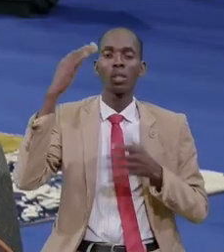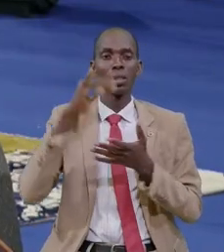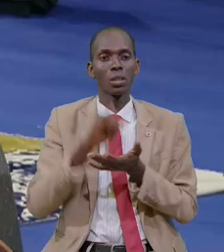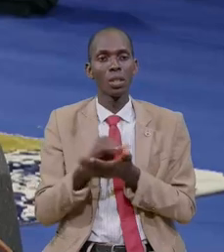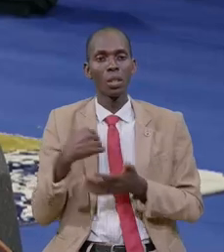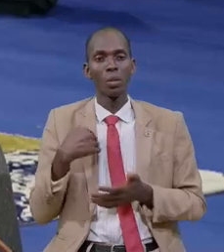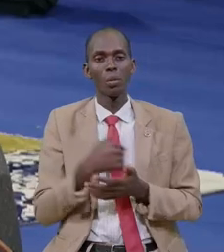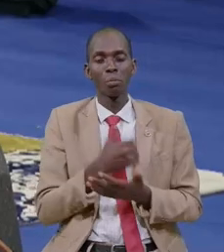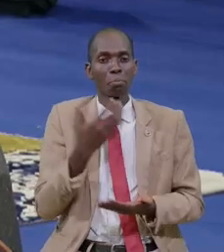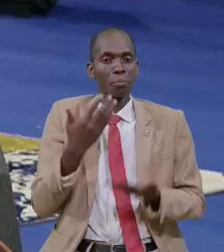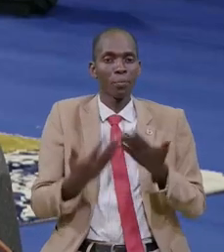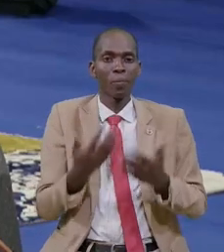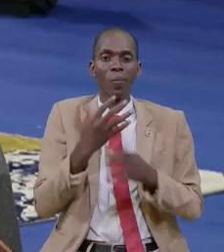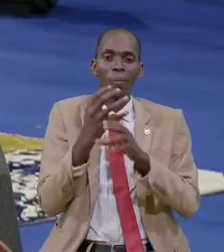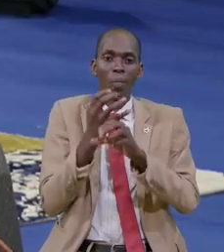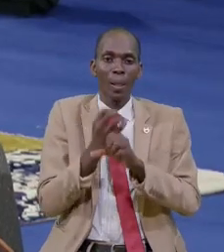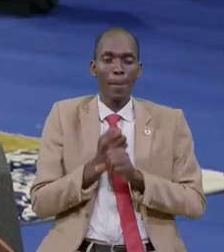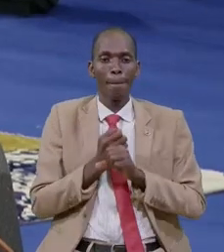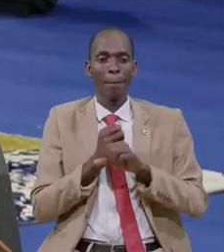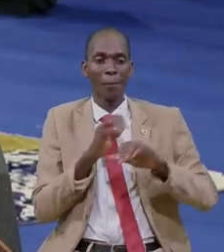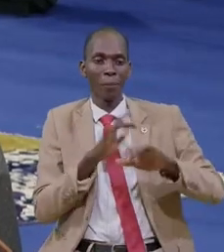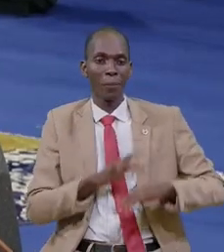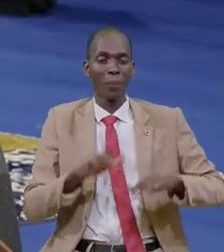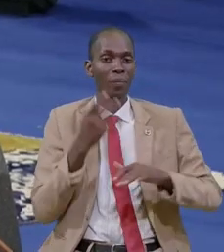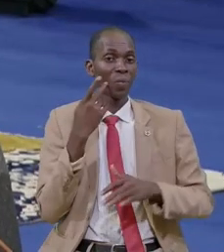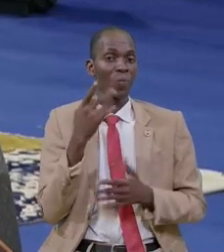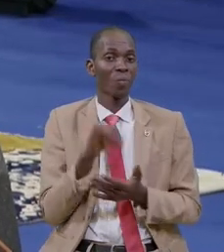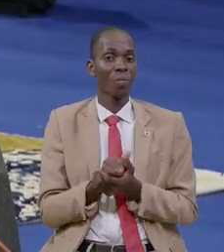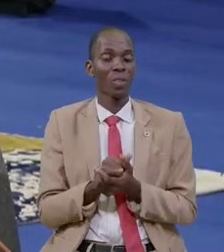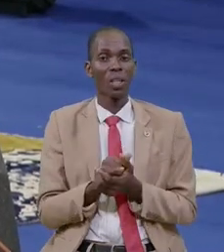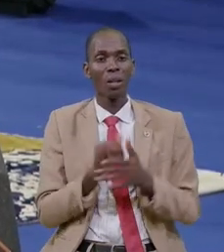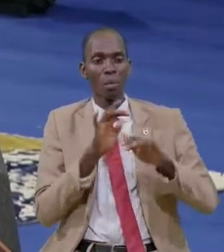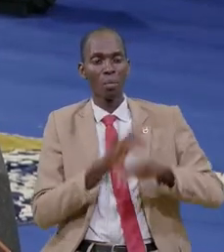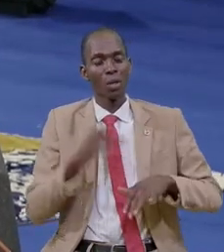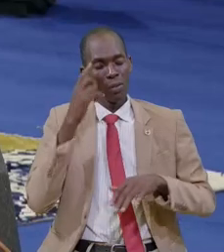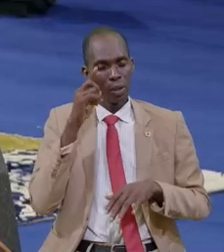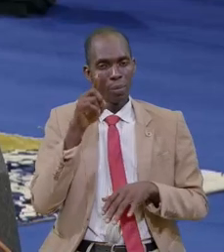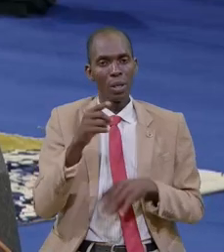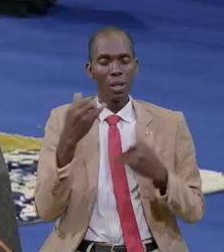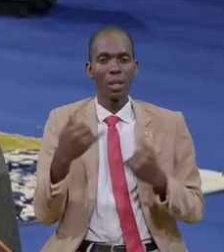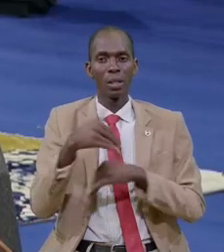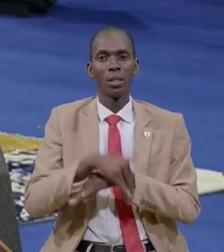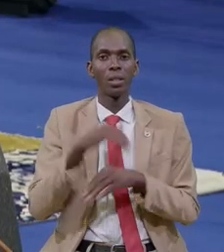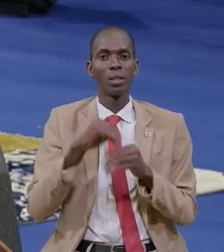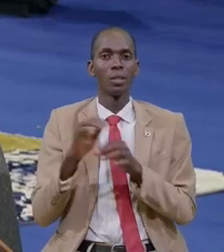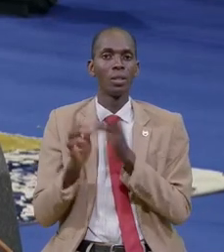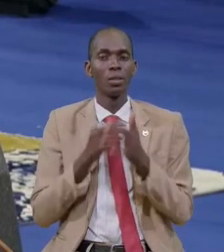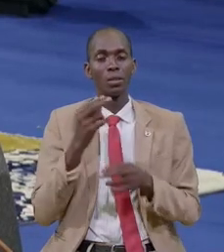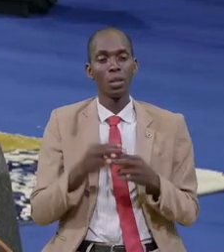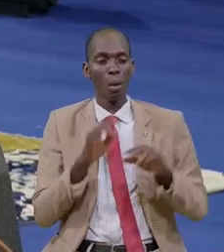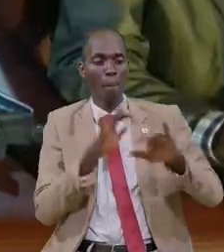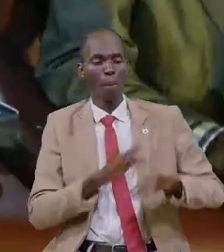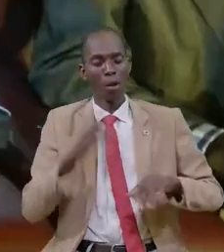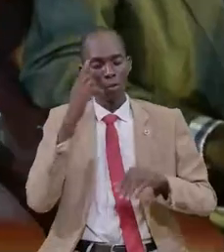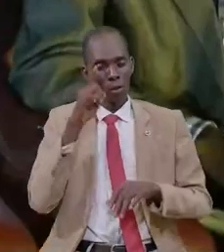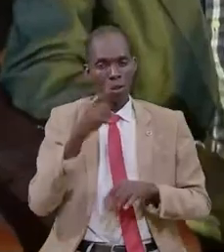miséricorde et de trouver grâce. Voyez cela, la miséricorde pour toi ce soir, la miséricorde